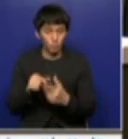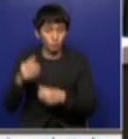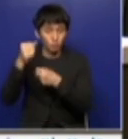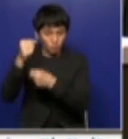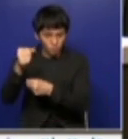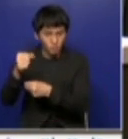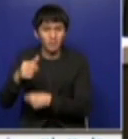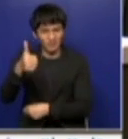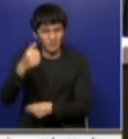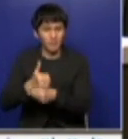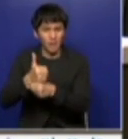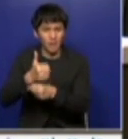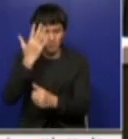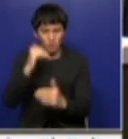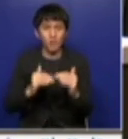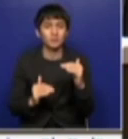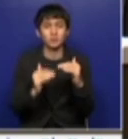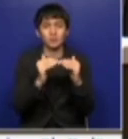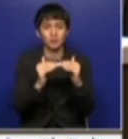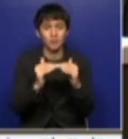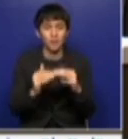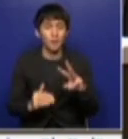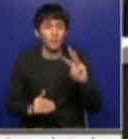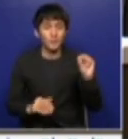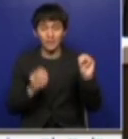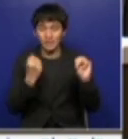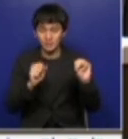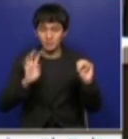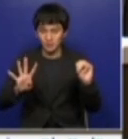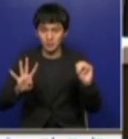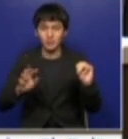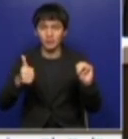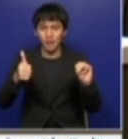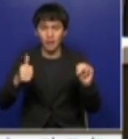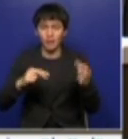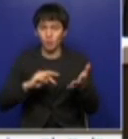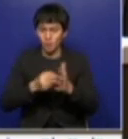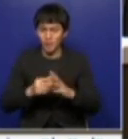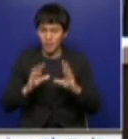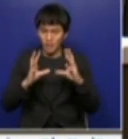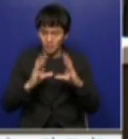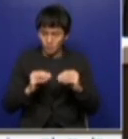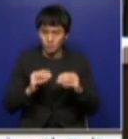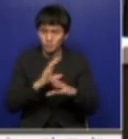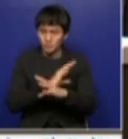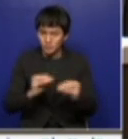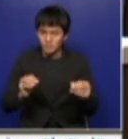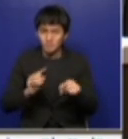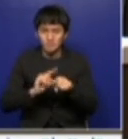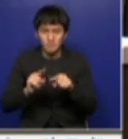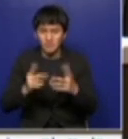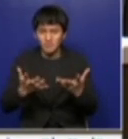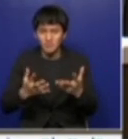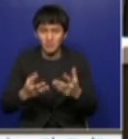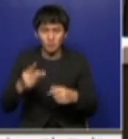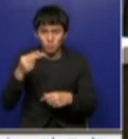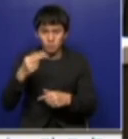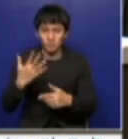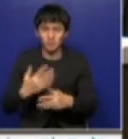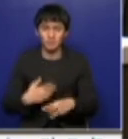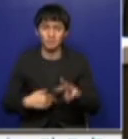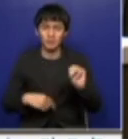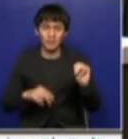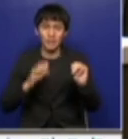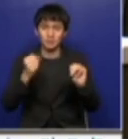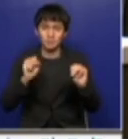ครับและมาตรา 14คุ้มครองเขาโดยสู่ปราศจากอาวุธท่านจะไปธรรมชาติมาที่ได้ยังไงก็